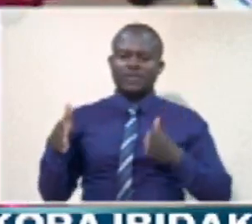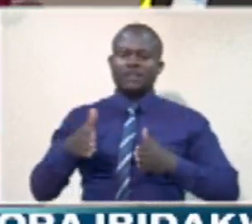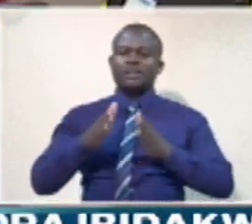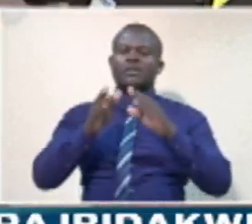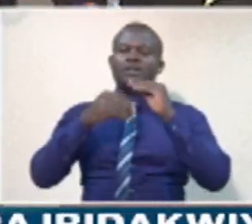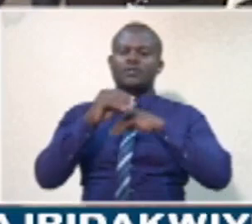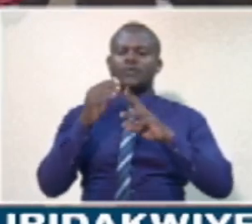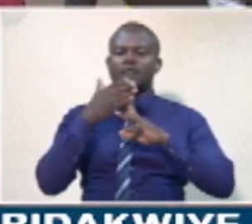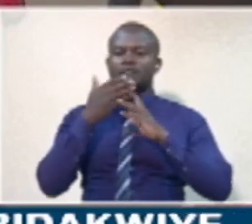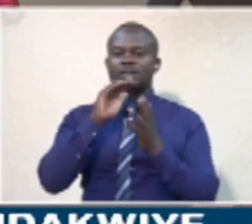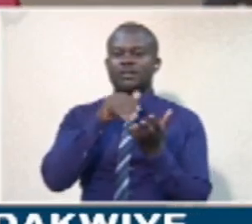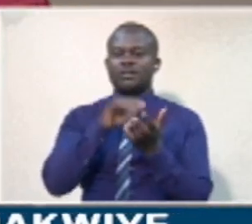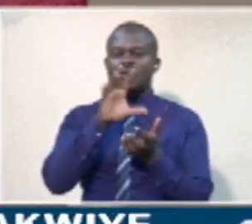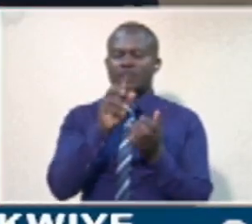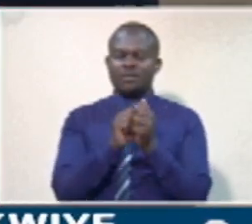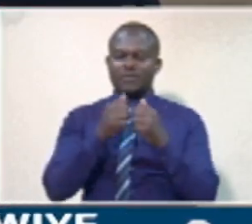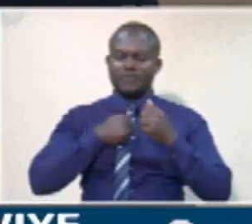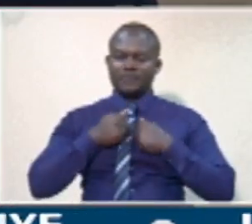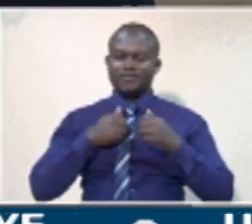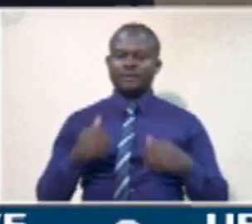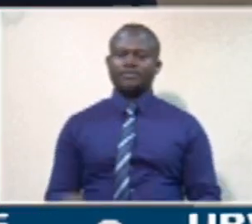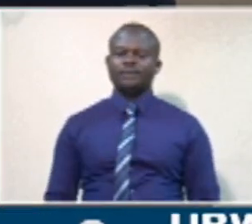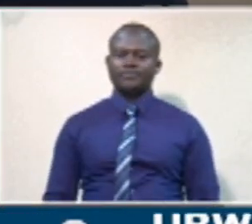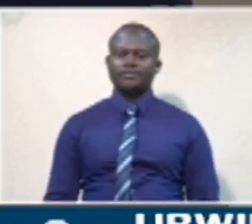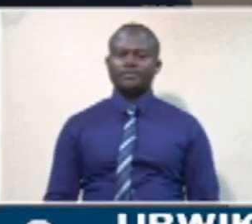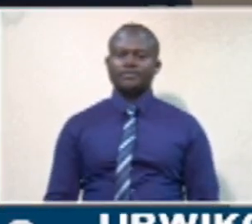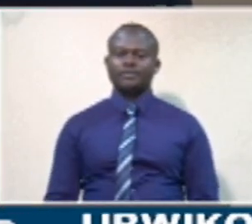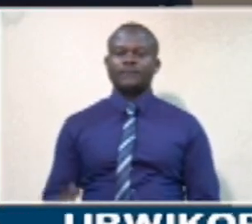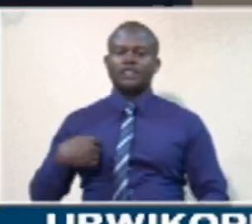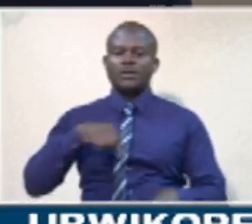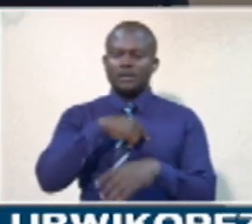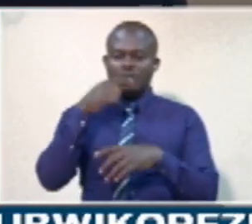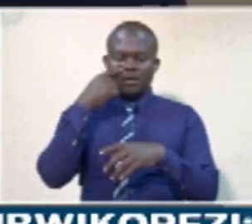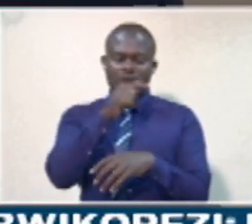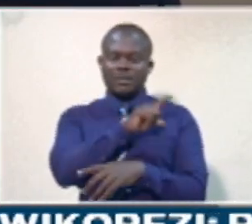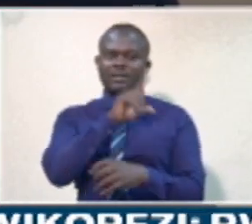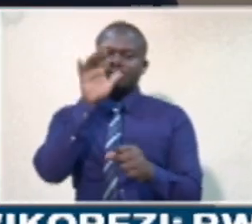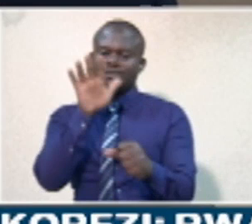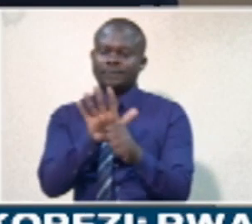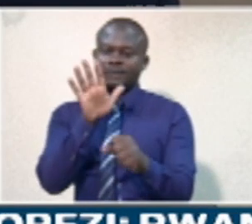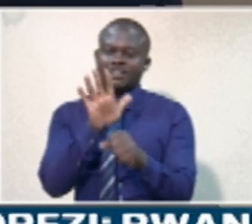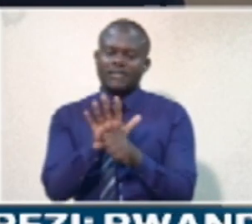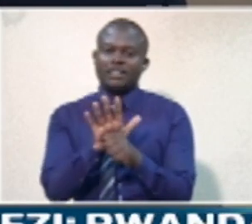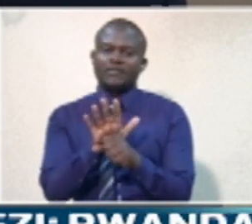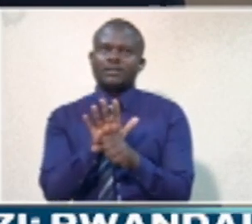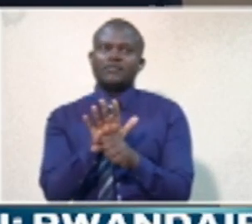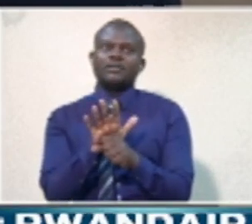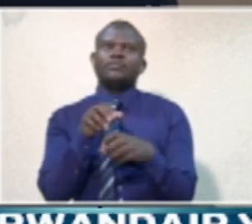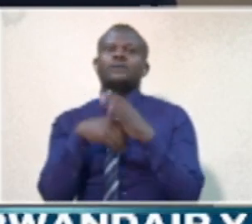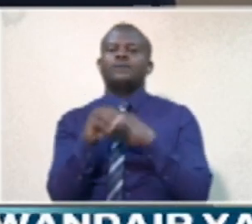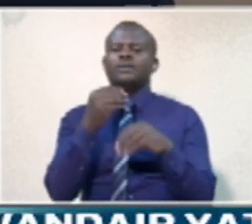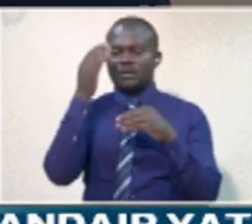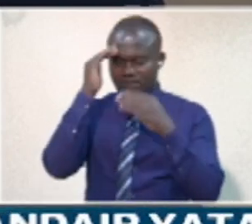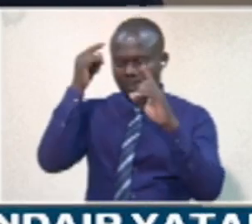ubucuruzi hagati ya Centrafrica n'u Rwanda. Tubona amahirwe akomeye cyane hagati cyane cyane mu bucuruzi kuko ikigamijwe